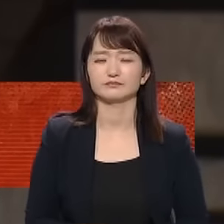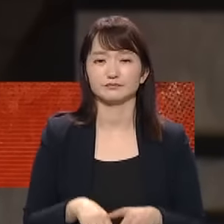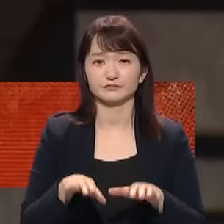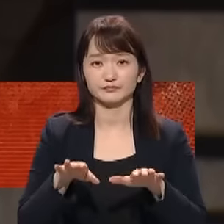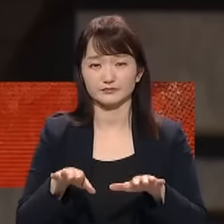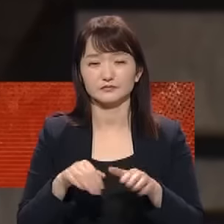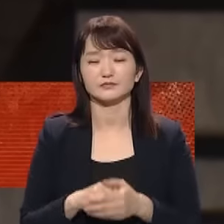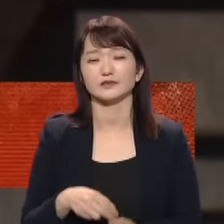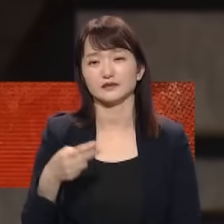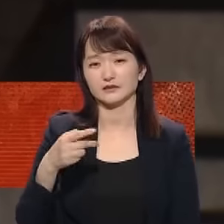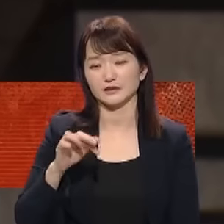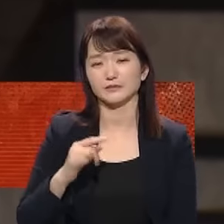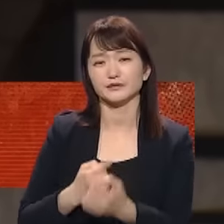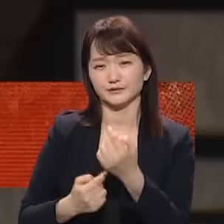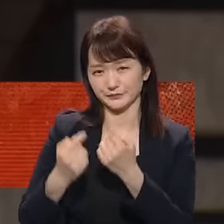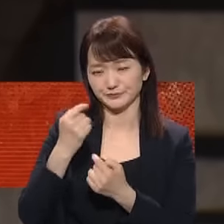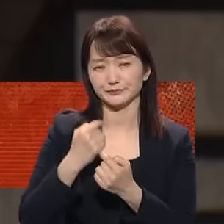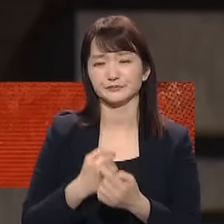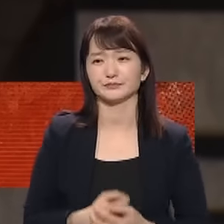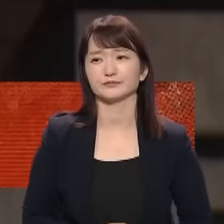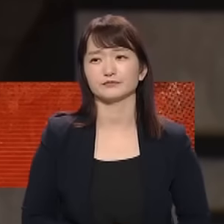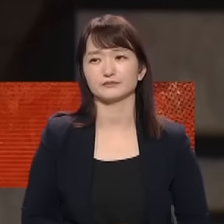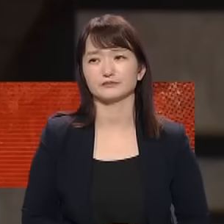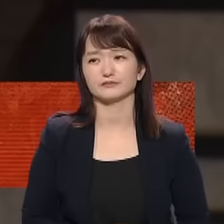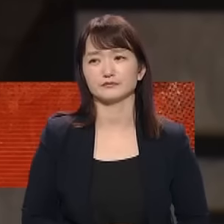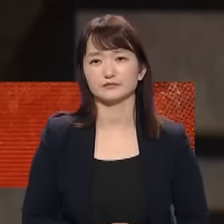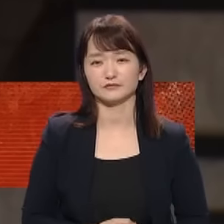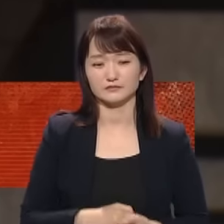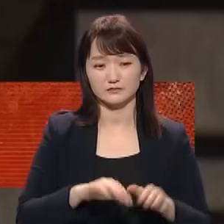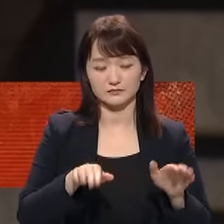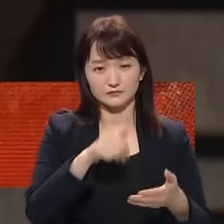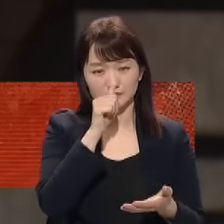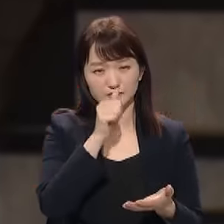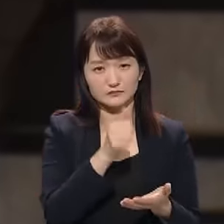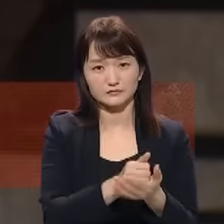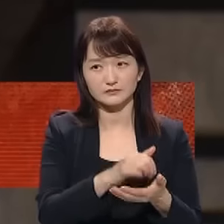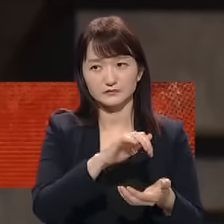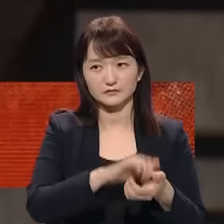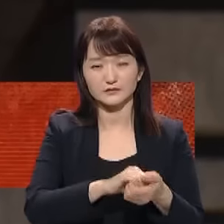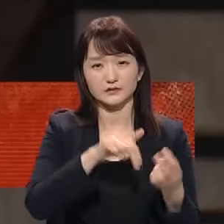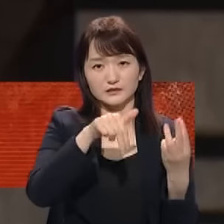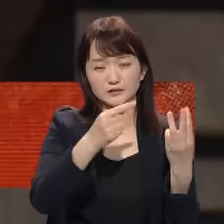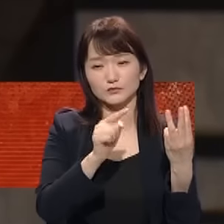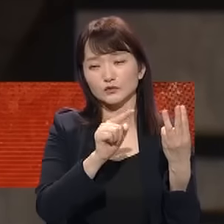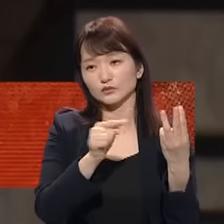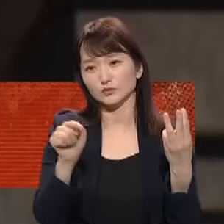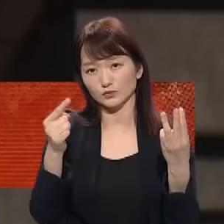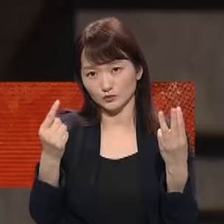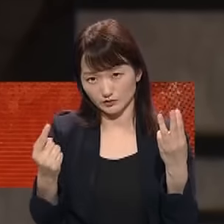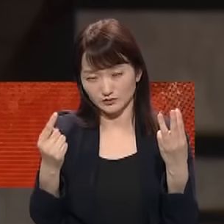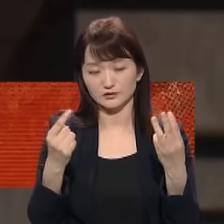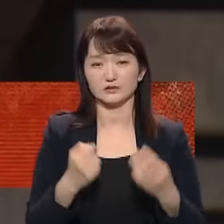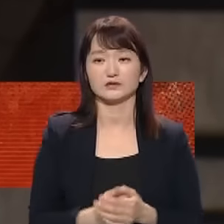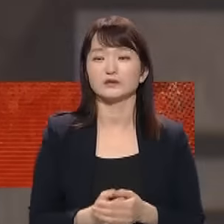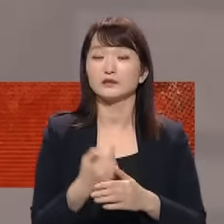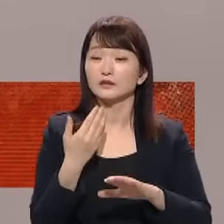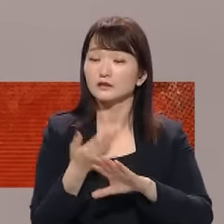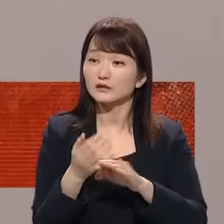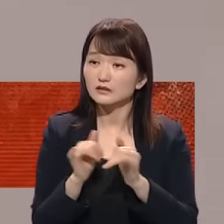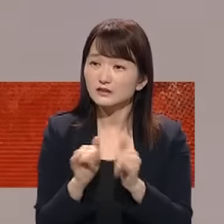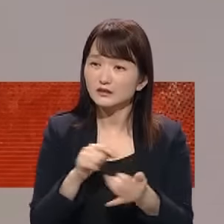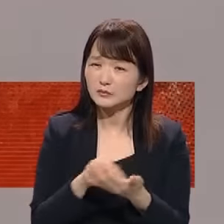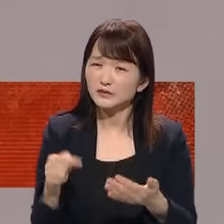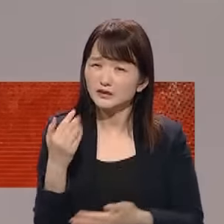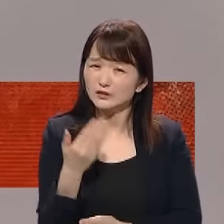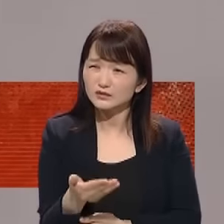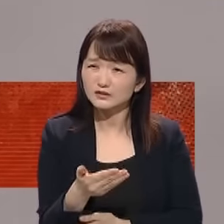저희 사반에 제보를 했다라고 하는데요. 저게 경범죄 처벌법 제3조 21항에 다른 사람들의 그 어떤 그 폐를